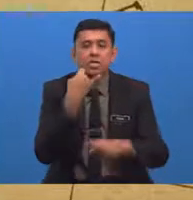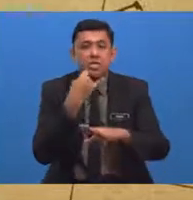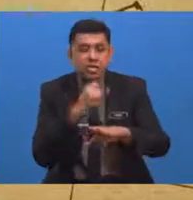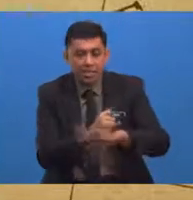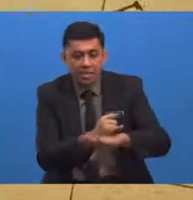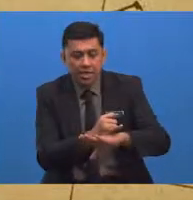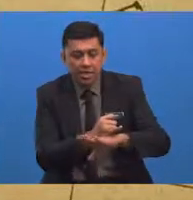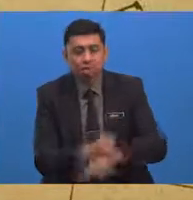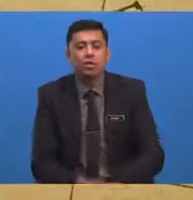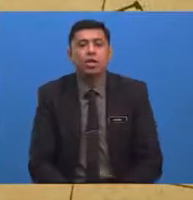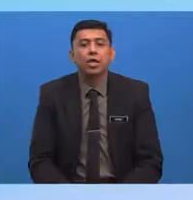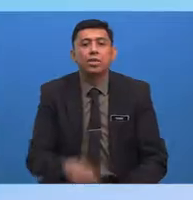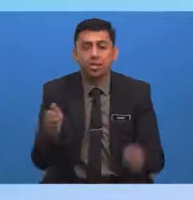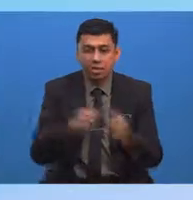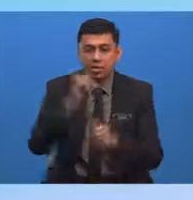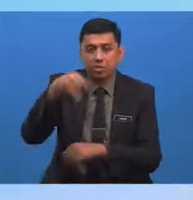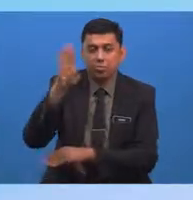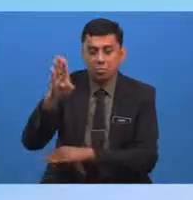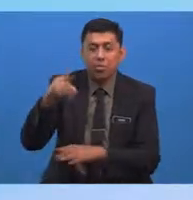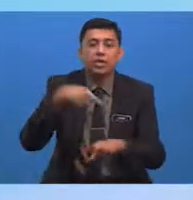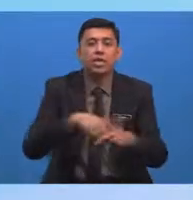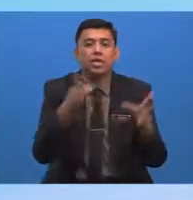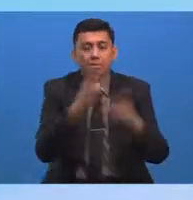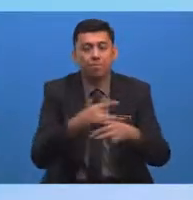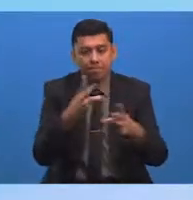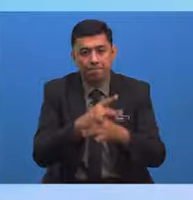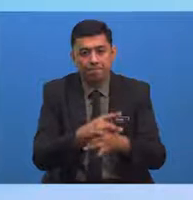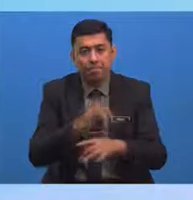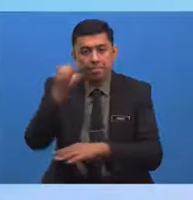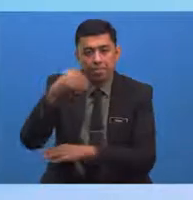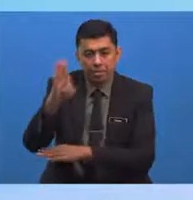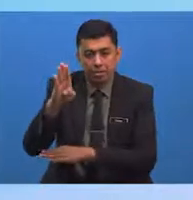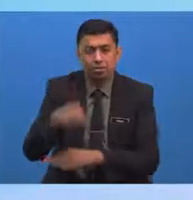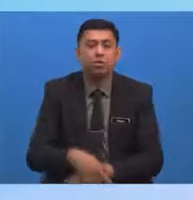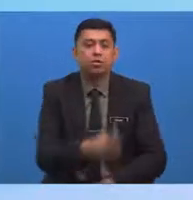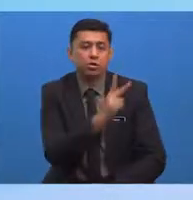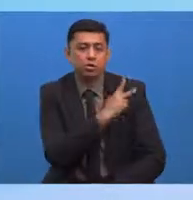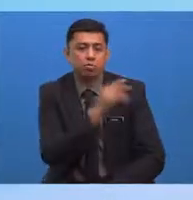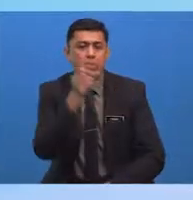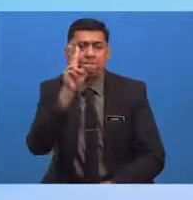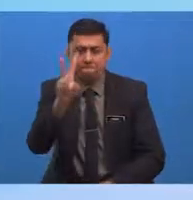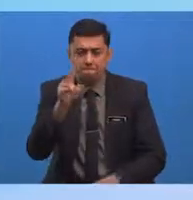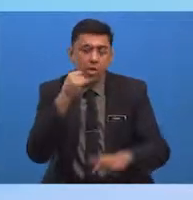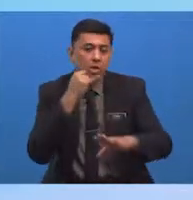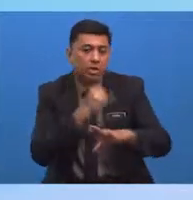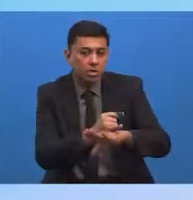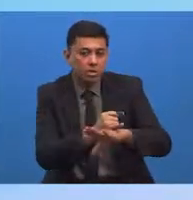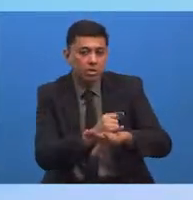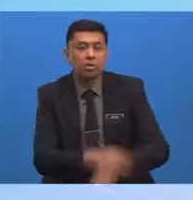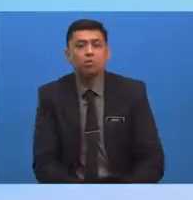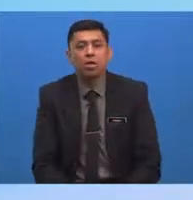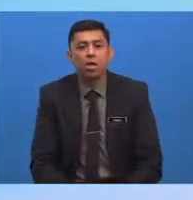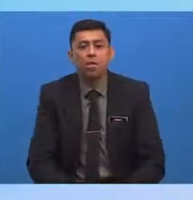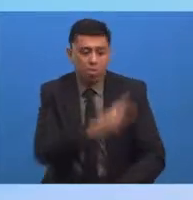oleh James Brooke di Sarawak. James Brooke telah memeterai dua perjanjian dalam usaha beliau